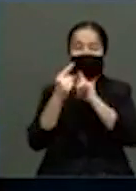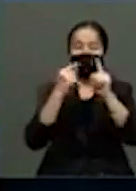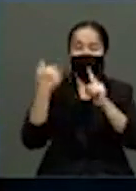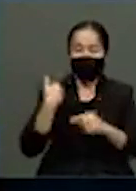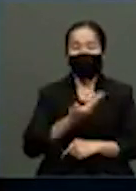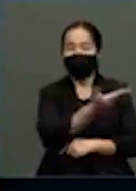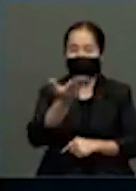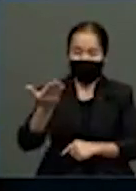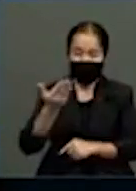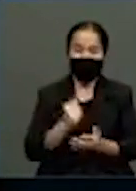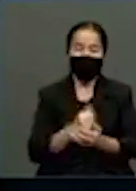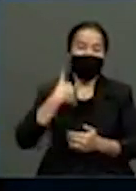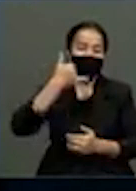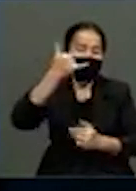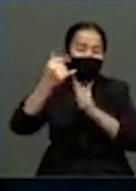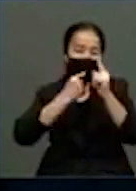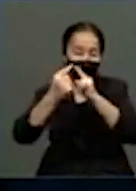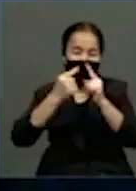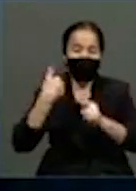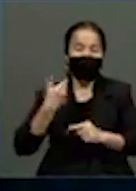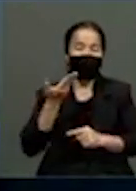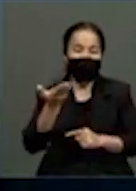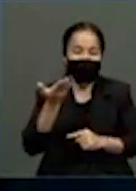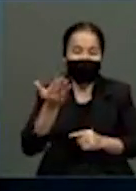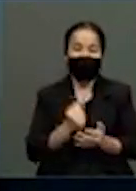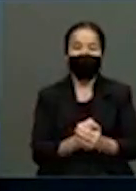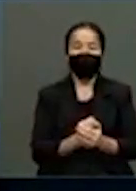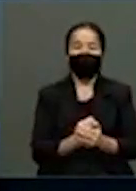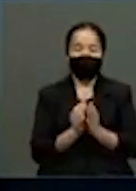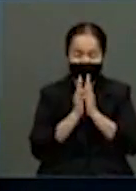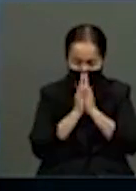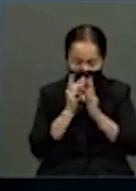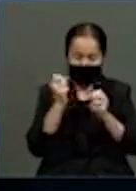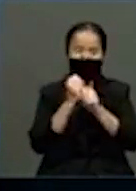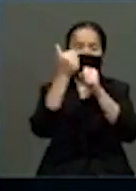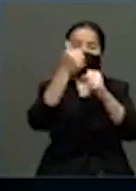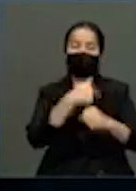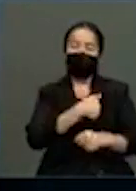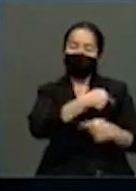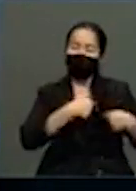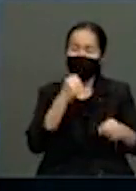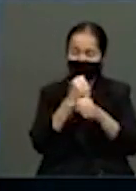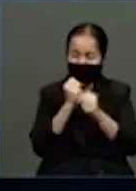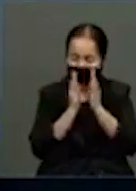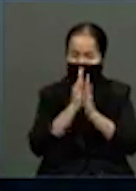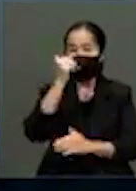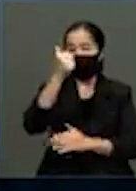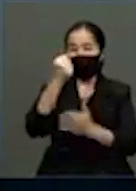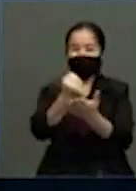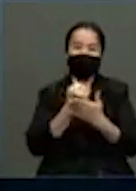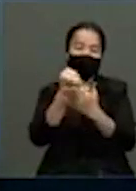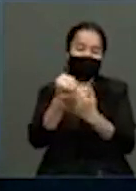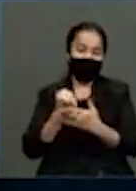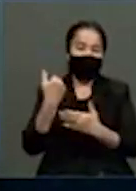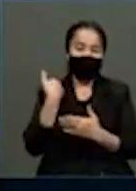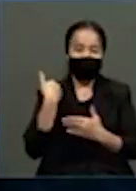ท่านภาษาทางพุทธเราต้องบอกว่าขออนุโมทนาบุญท่านด้วยนะครับที่ได้มาร่วมด้วยช่วยกันในยาม